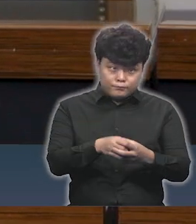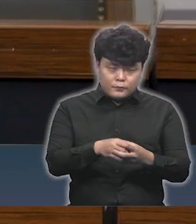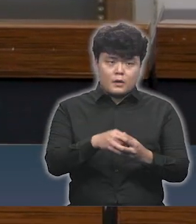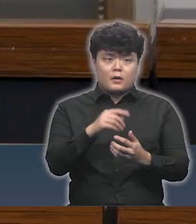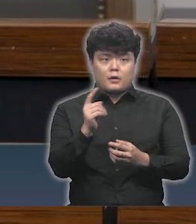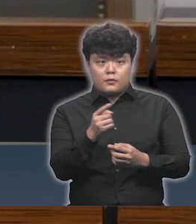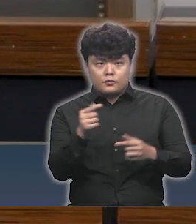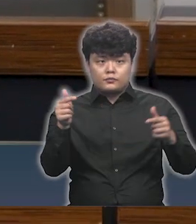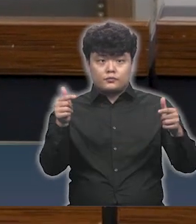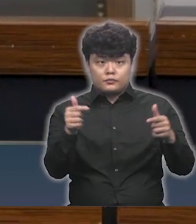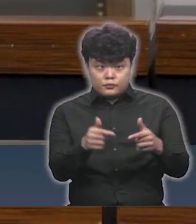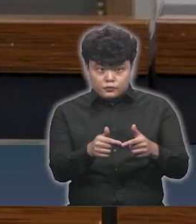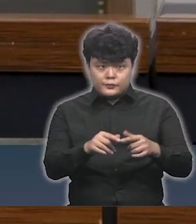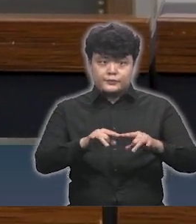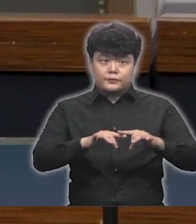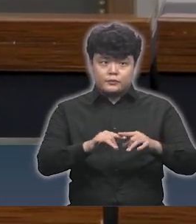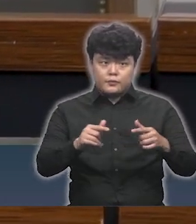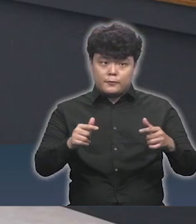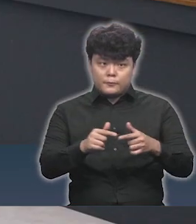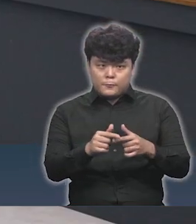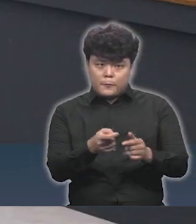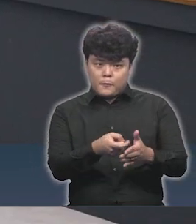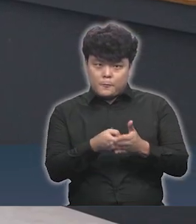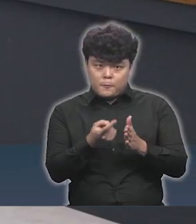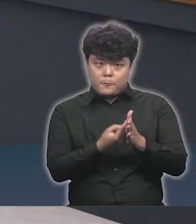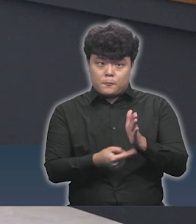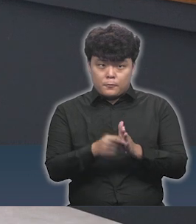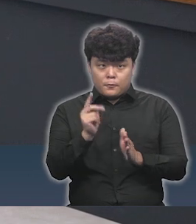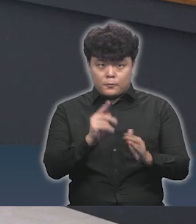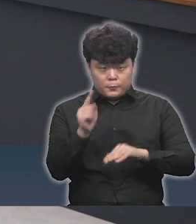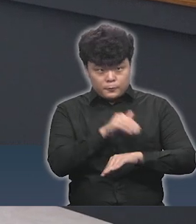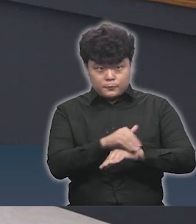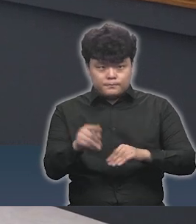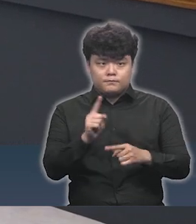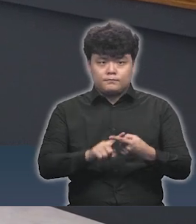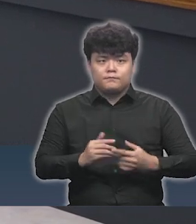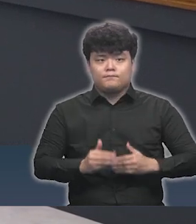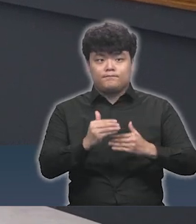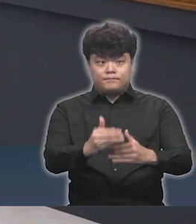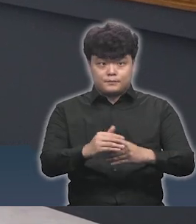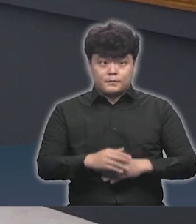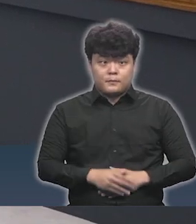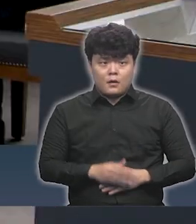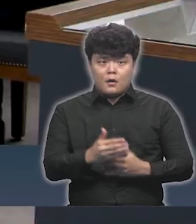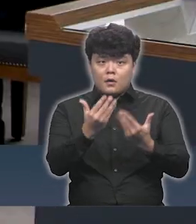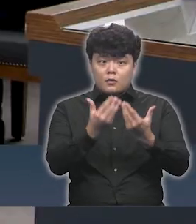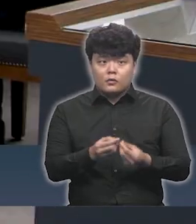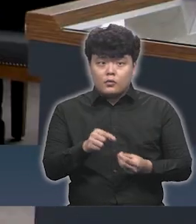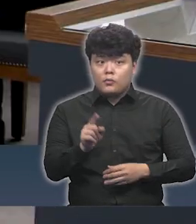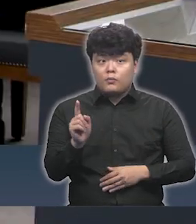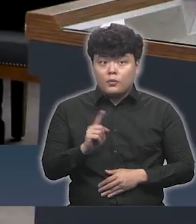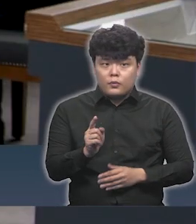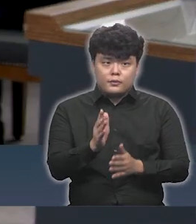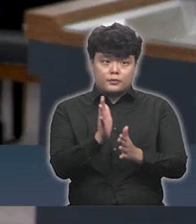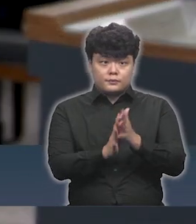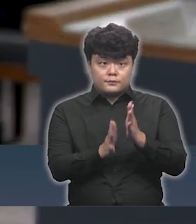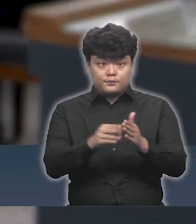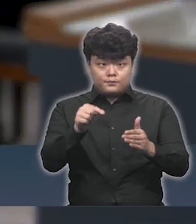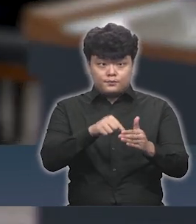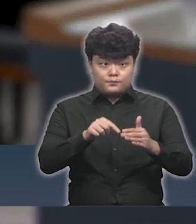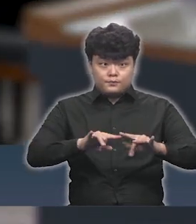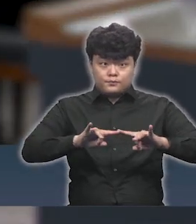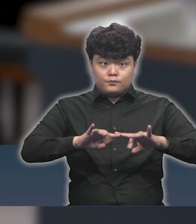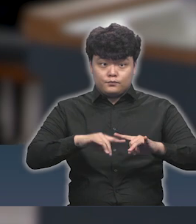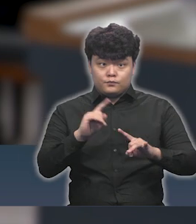높여 탄소 중립을 실천한다는 계획입니다 주요 협약 내용으로는 관내 건물 에너지 효율화 사업